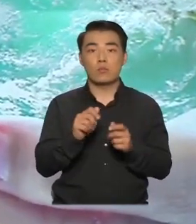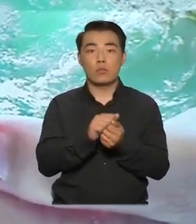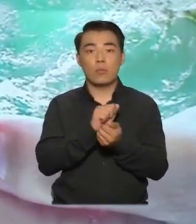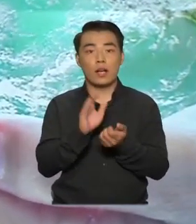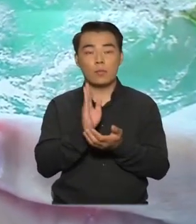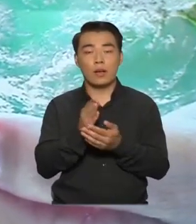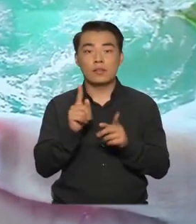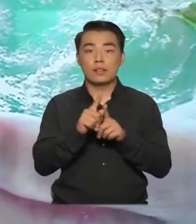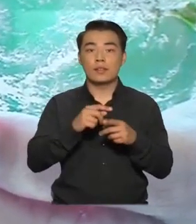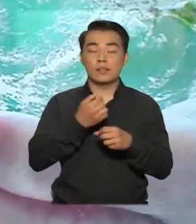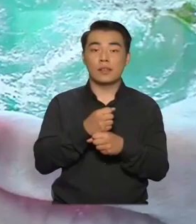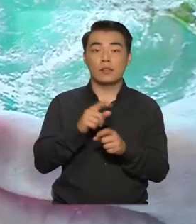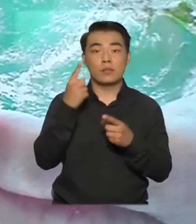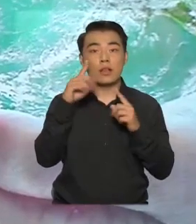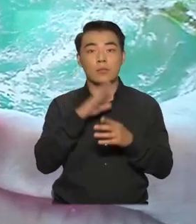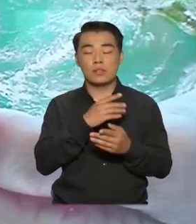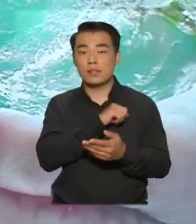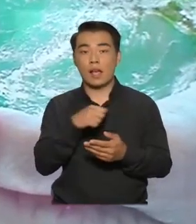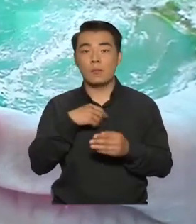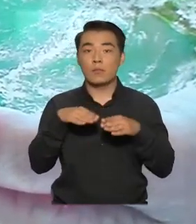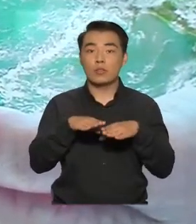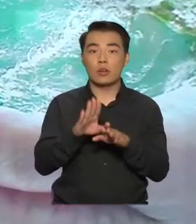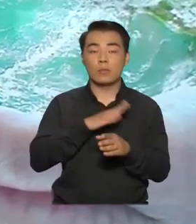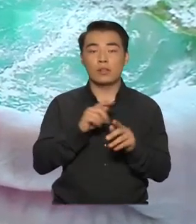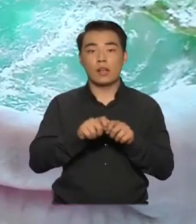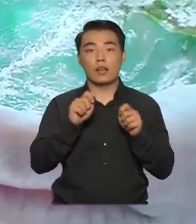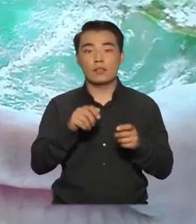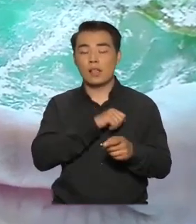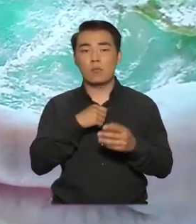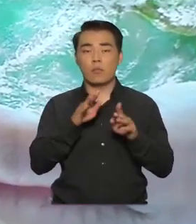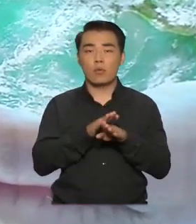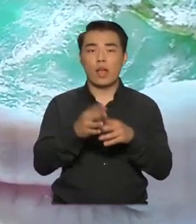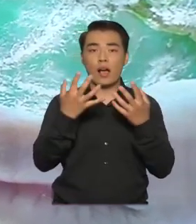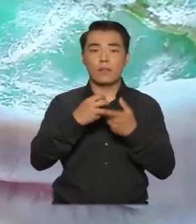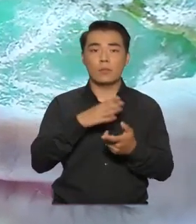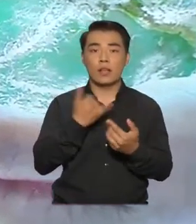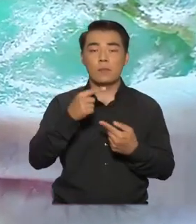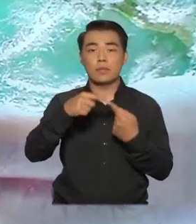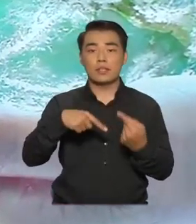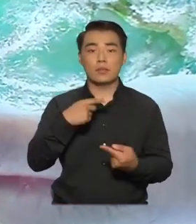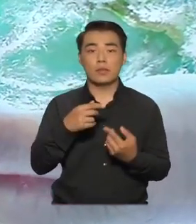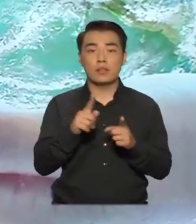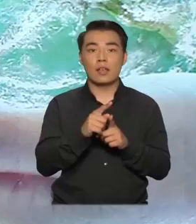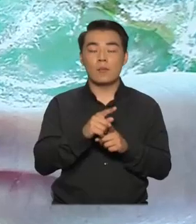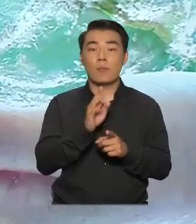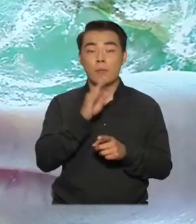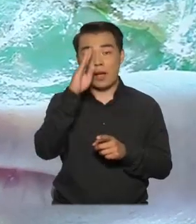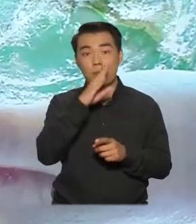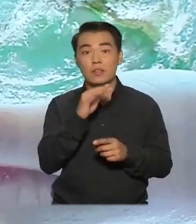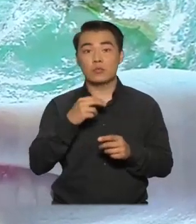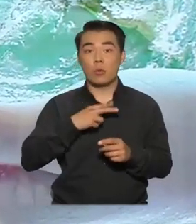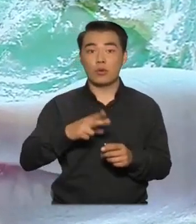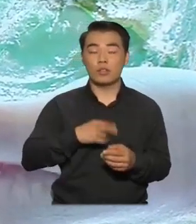Местный изобретатель сам собрал станок, который почти полностью автоматизирован. Сейчас бизнесмены, это отец и дочь, налаживают